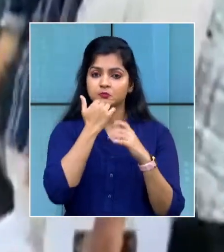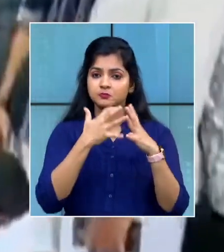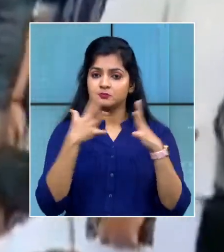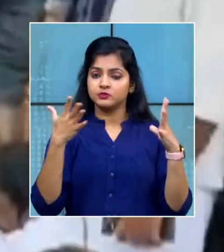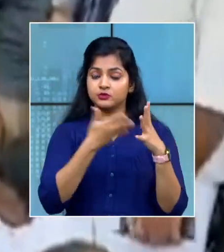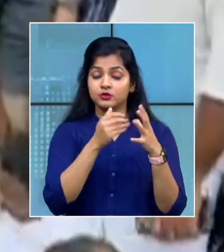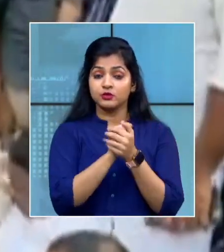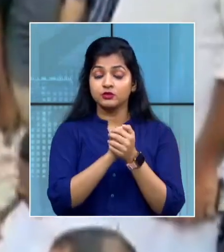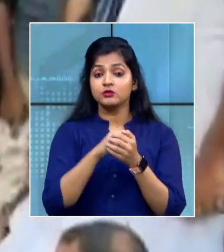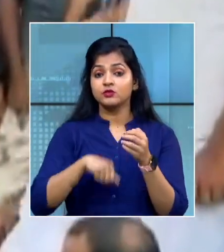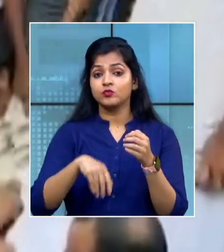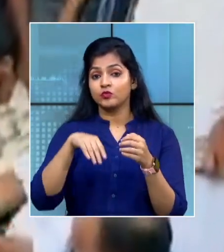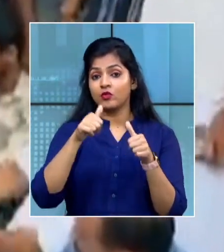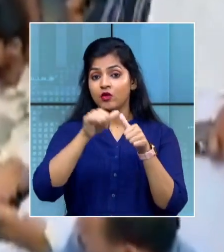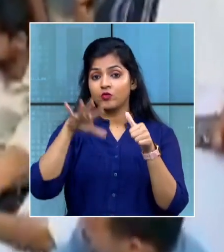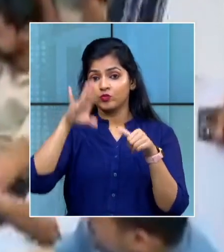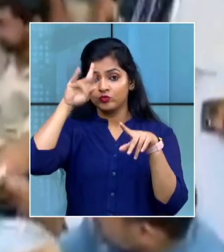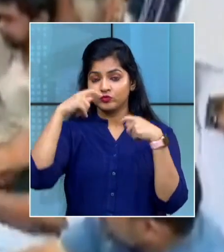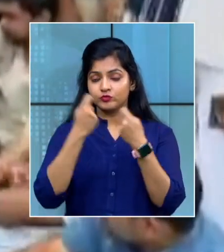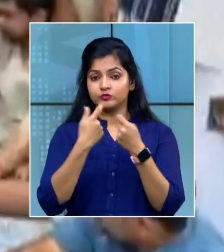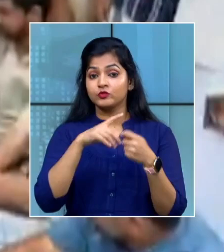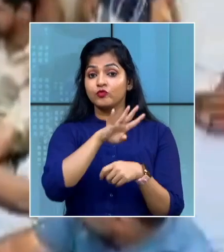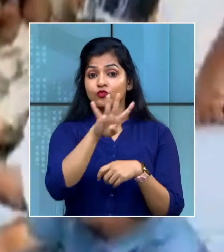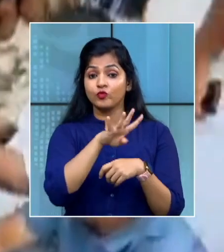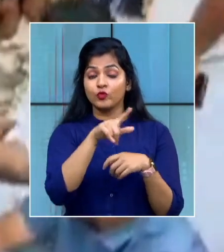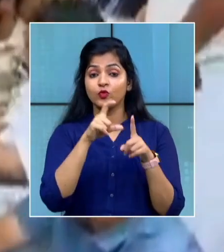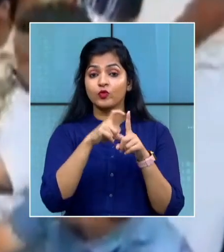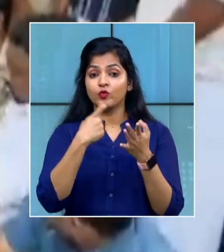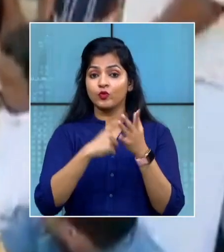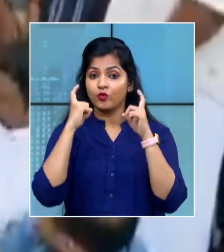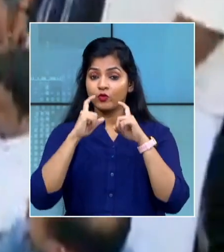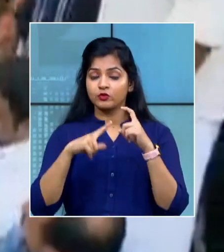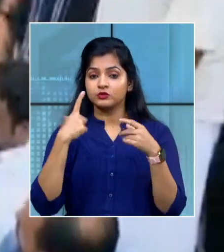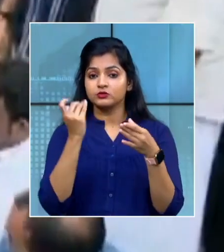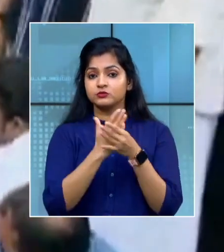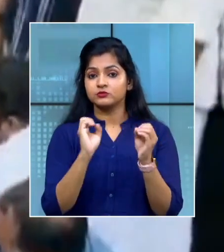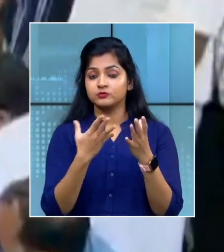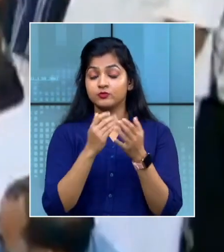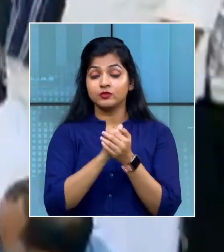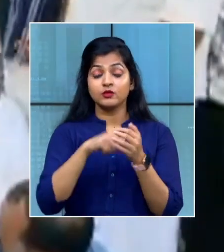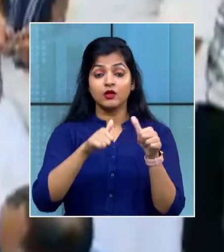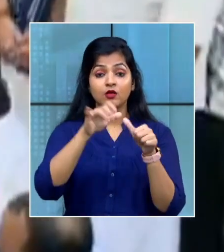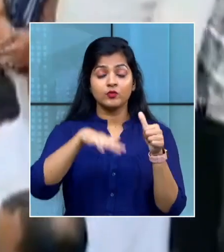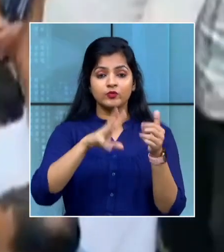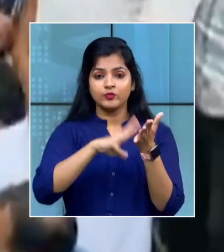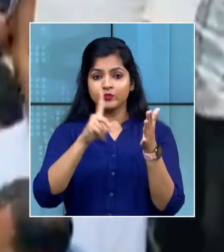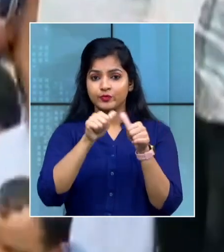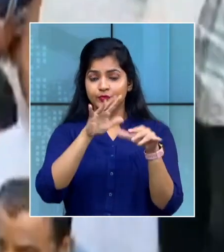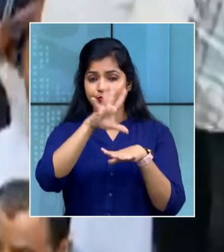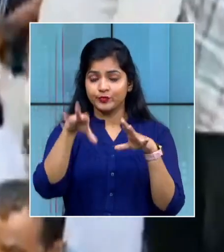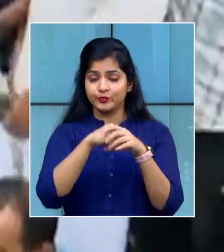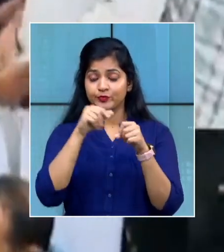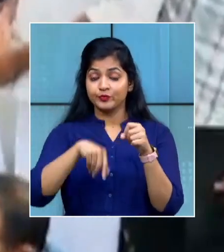നിലവിൽ ഈ 4 ഡോക്ടർമാർക്കെതിരെ കേസെടുത്തിട്ടുണ്ട്. ഇപ്പോൾ ആലപ്പുഴ കളക്ടറേറ്റിൽ ചേർന്ന യോഗത്തിൽ MLA-മാരടക്കം ഉണ്ടായിരുന്ന യോഗത്തിൽ നിലവിൽ ആലപ്പുഴ DMO